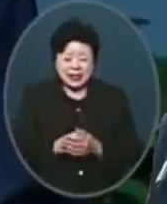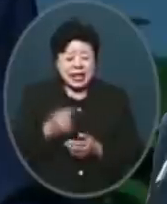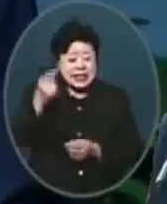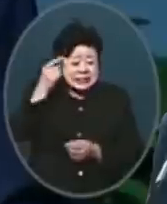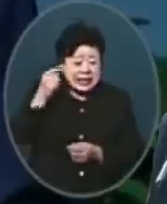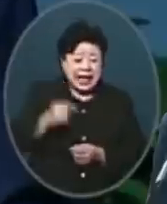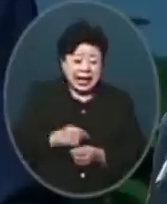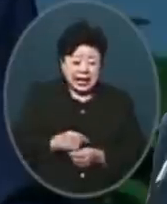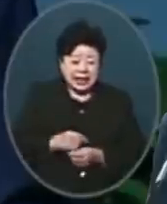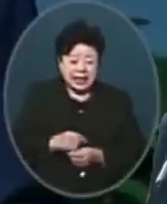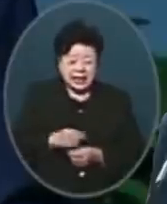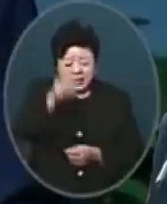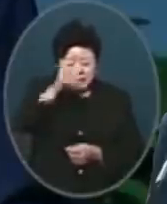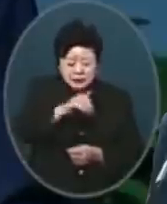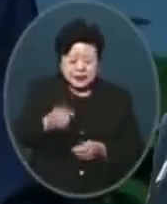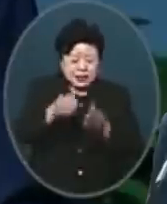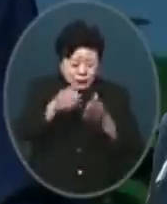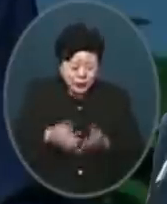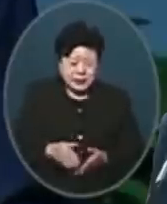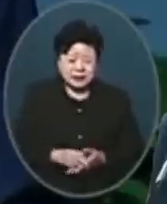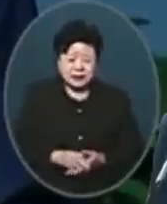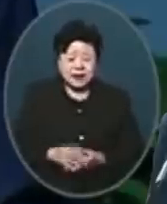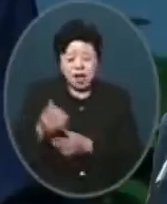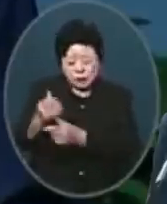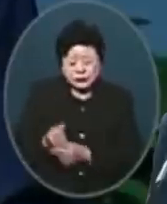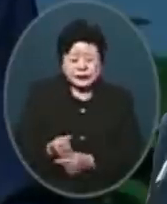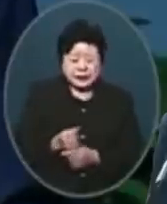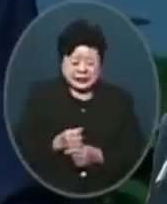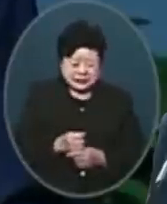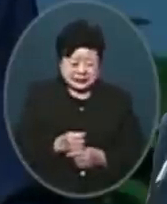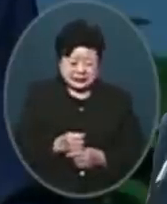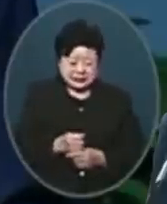생각을 십자가를 통해 붙잡고 있으면